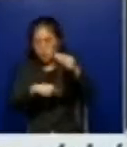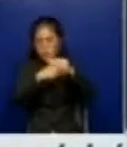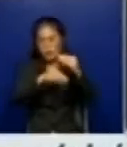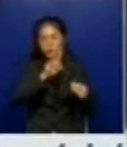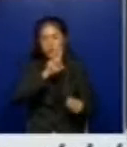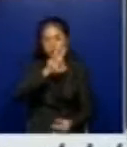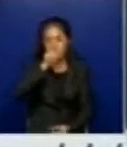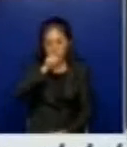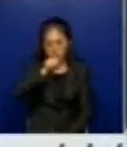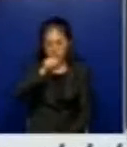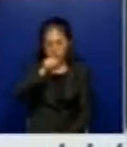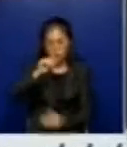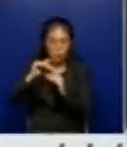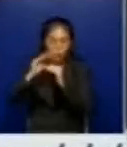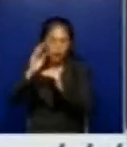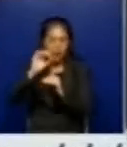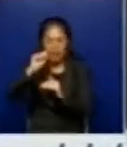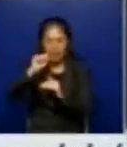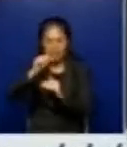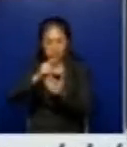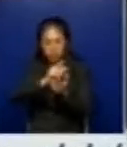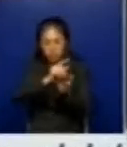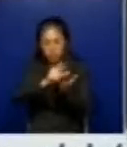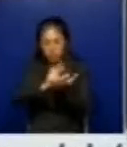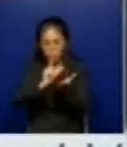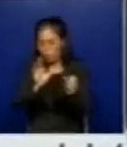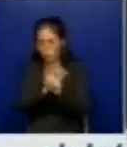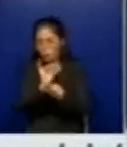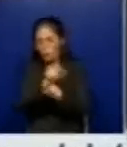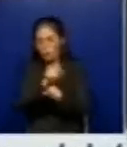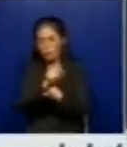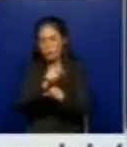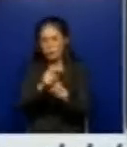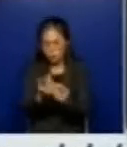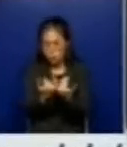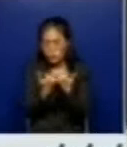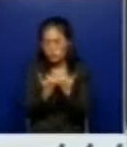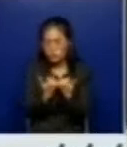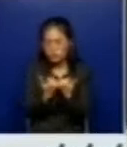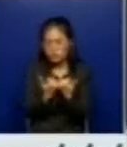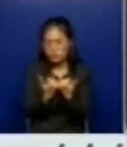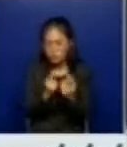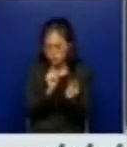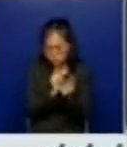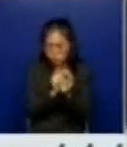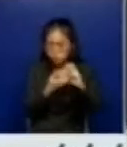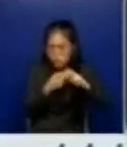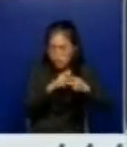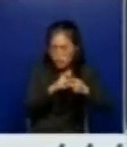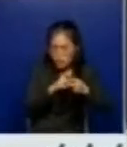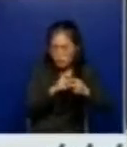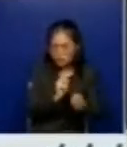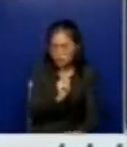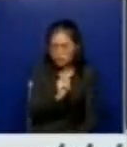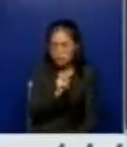ณ 127,000 ล้านตรงนี้เองเนี่ยเป็นจุดที่เราเห็นว่า